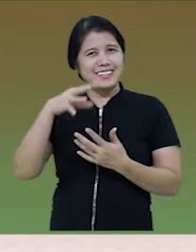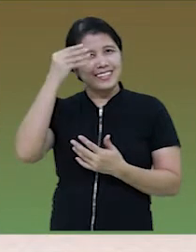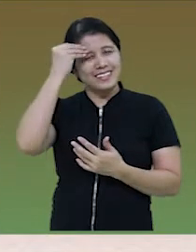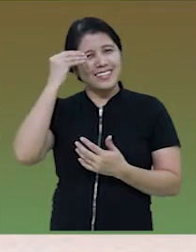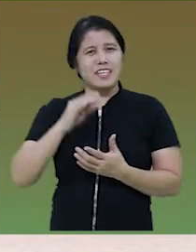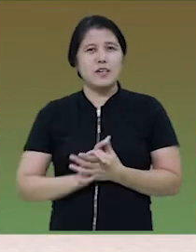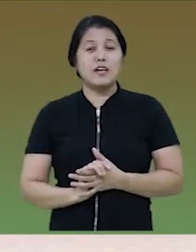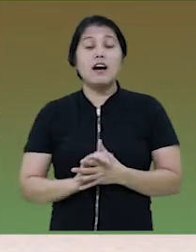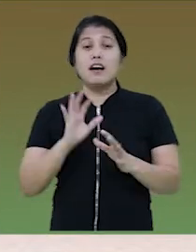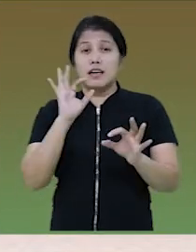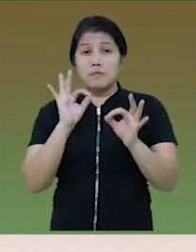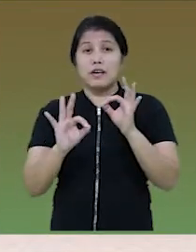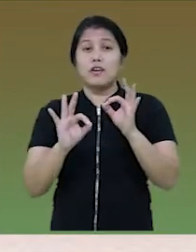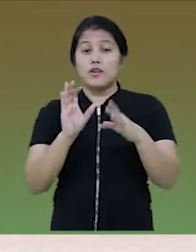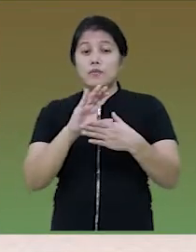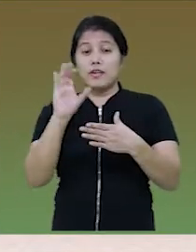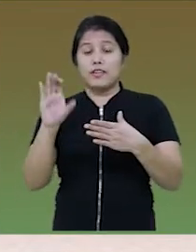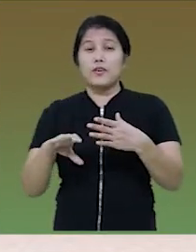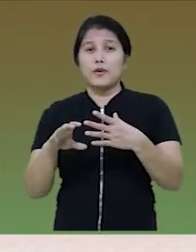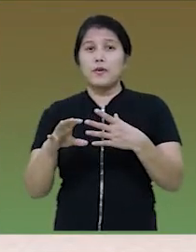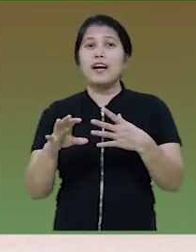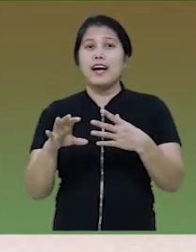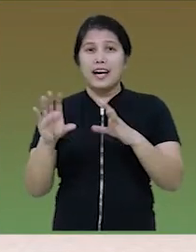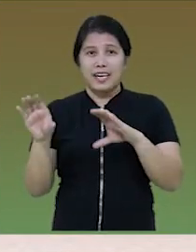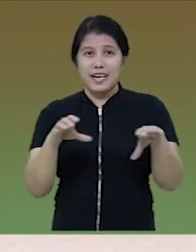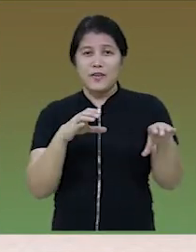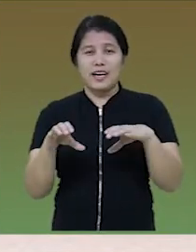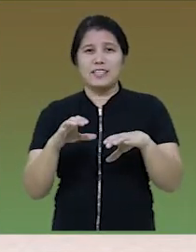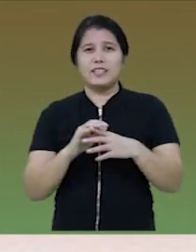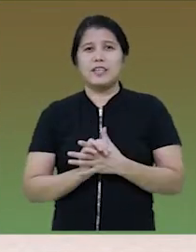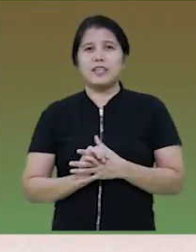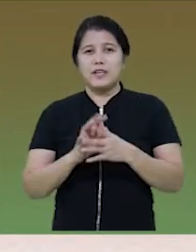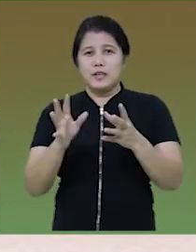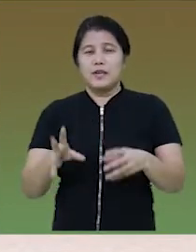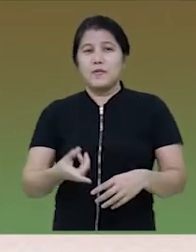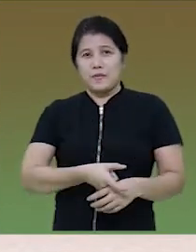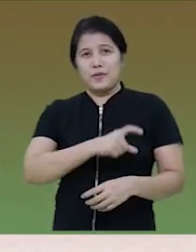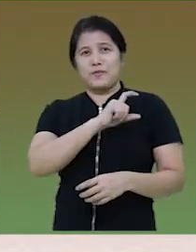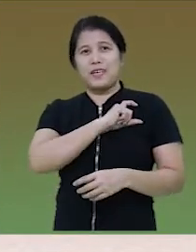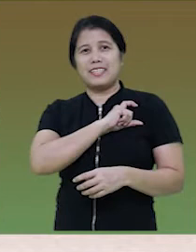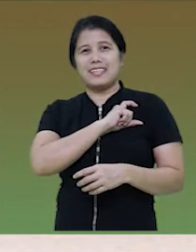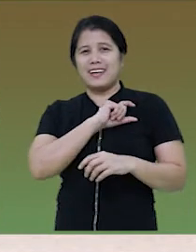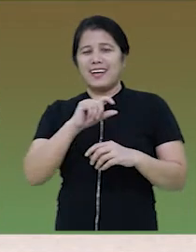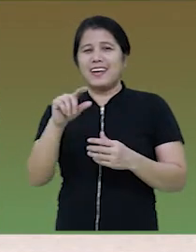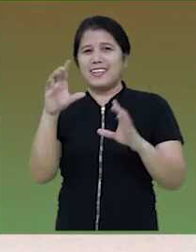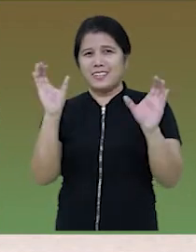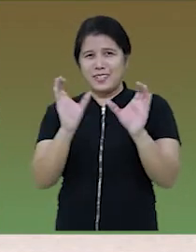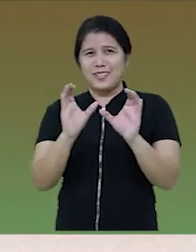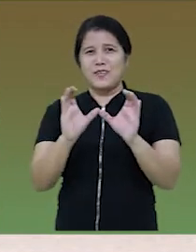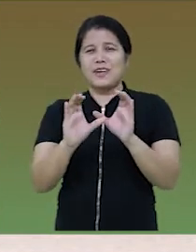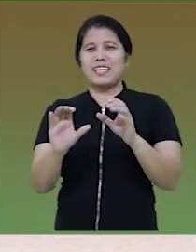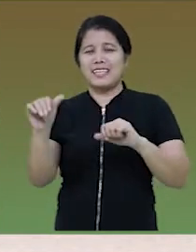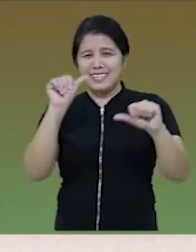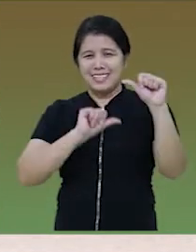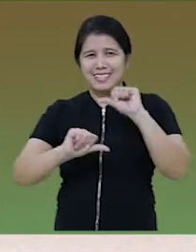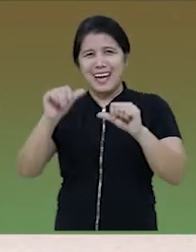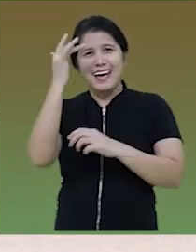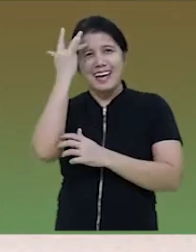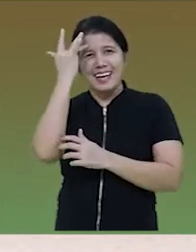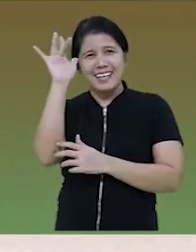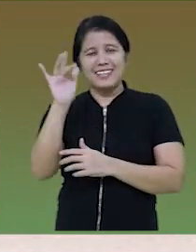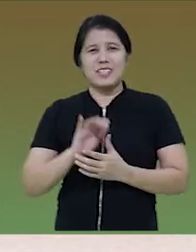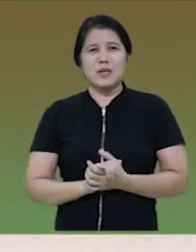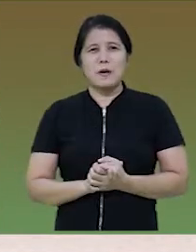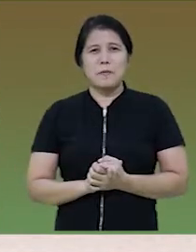nakumpleto ang gawain, matatanggap ninyo ang badge ng Certified Saihenyo! Sa gawain